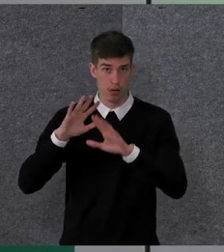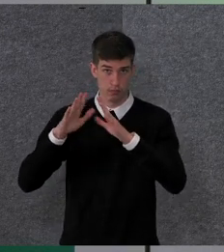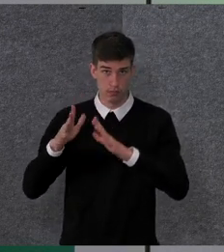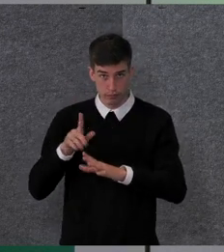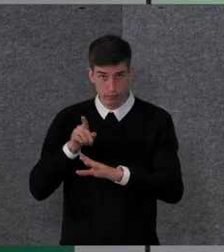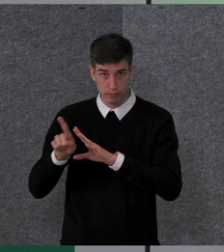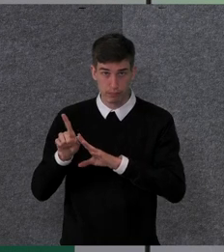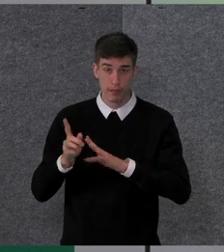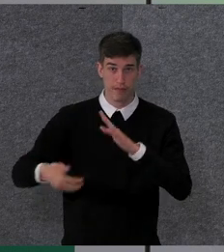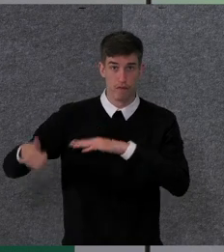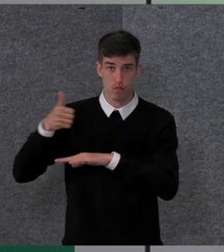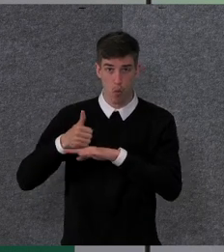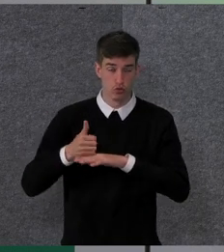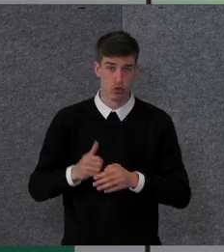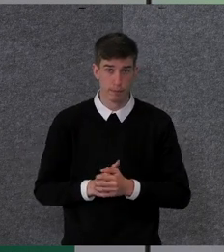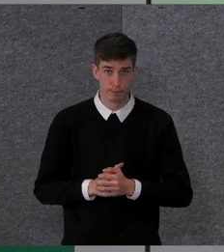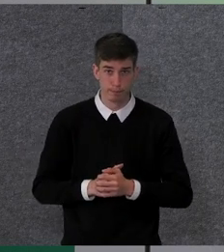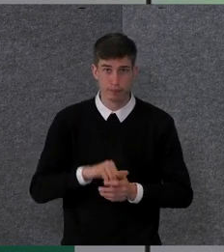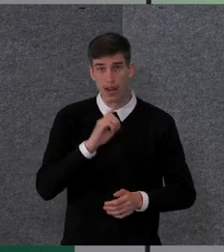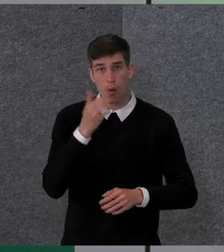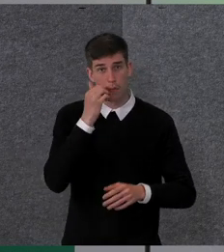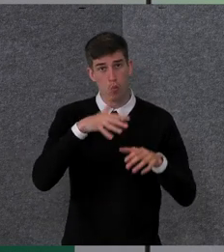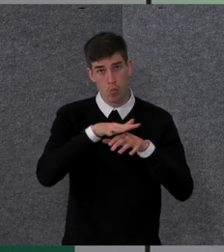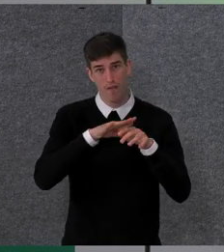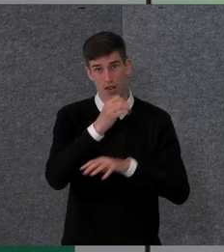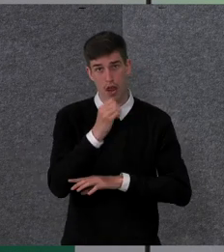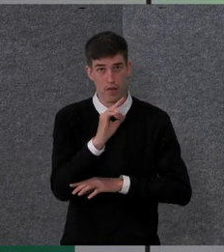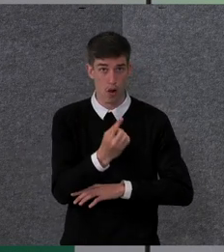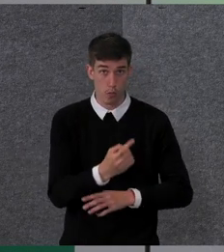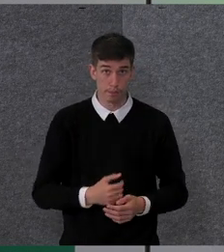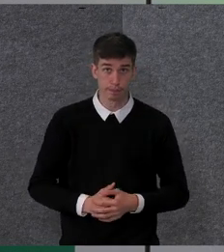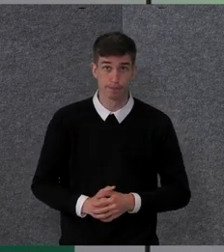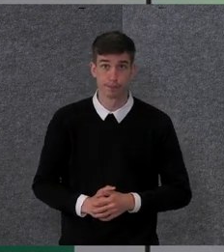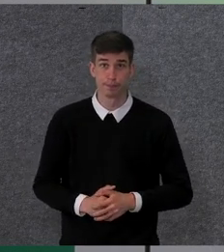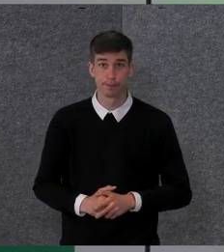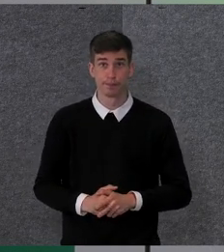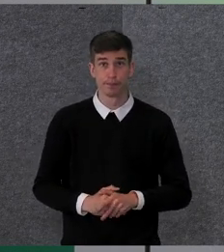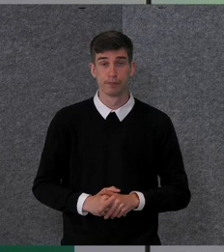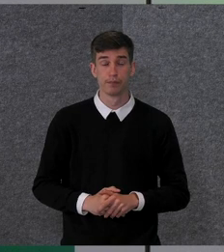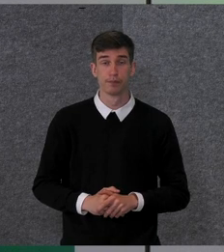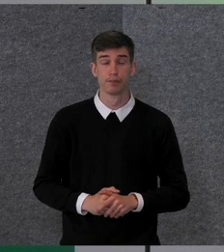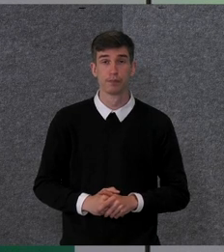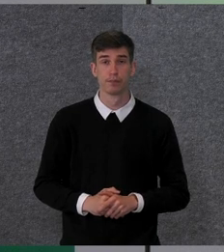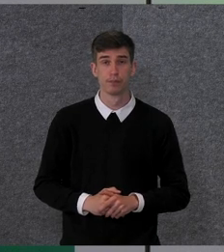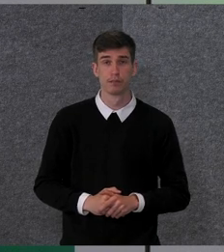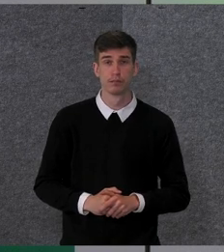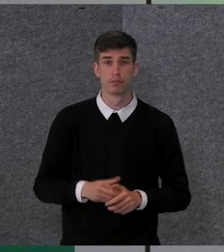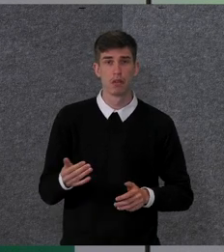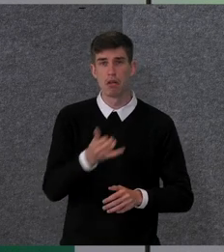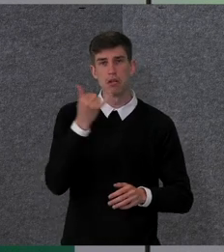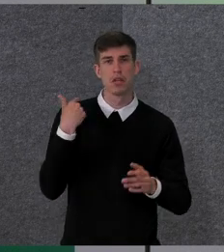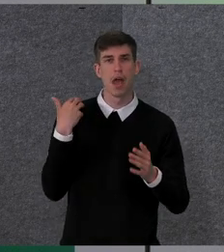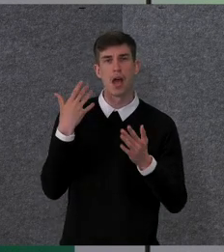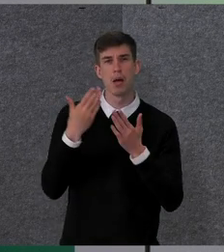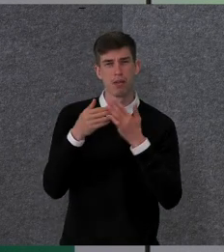Vorstand eines Kindermitmachbauernhofes, ebenso in Krefeld. Die Ereignisse der vergangenen Jahre in Bezug auf